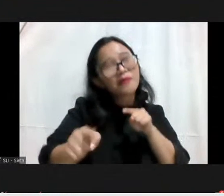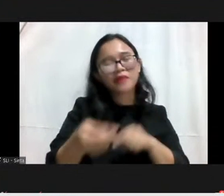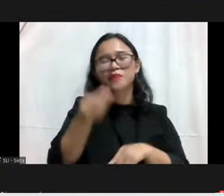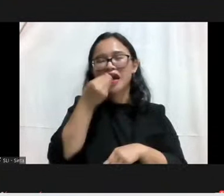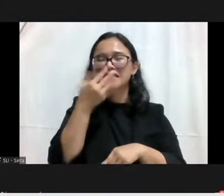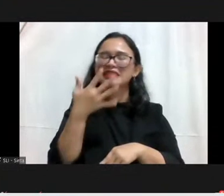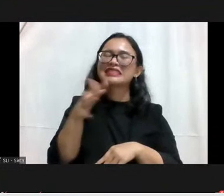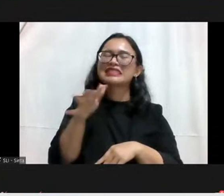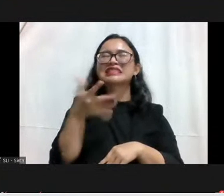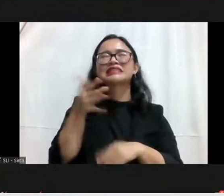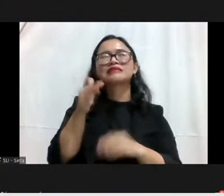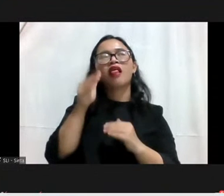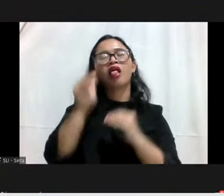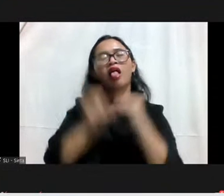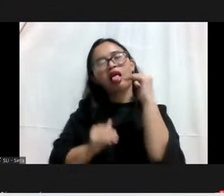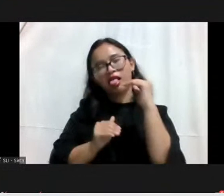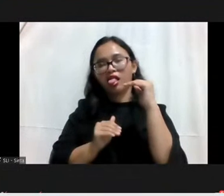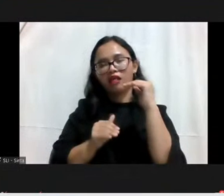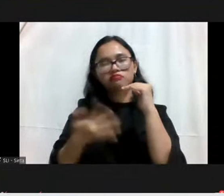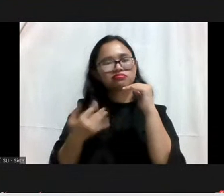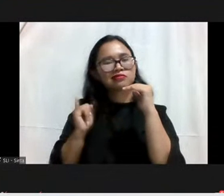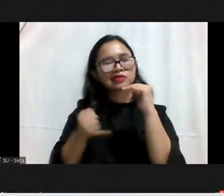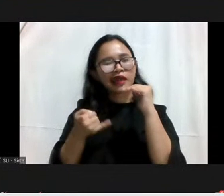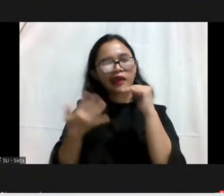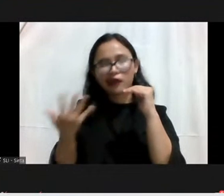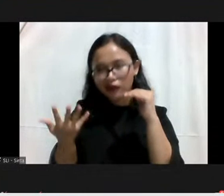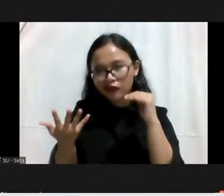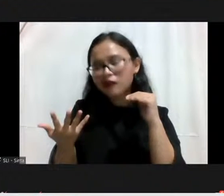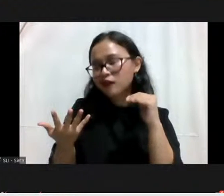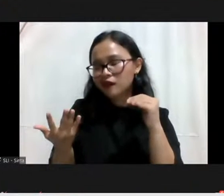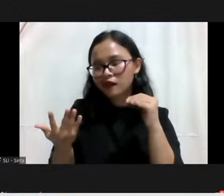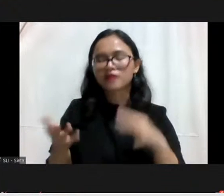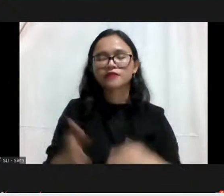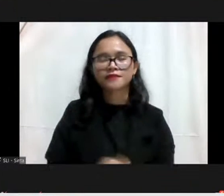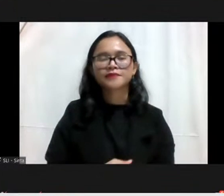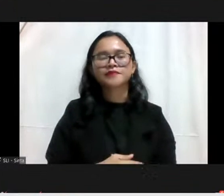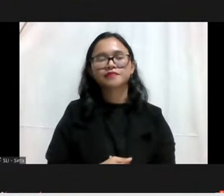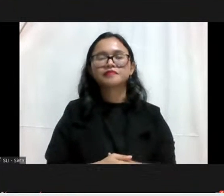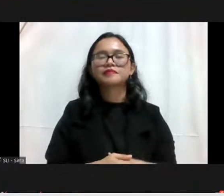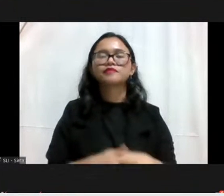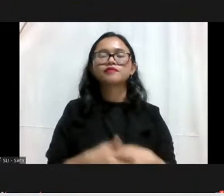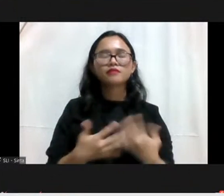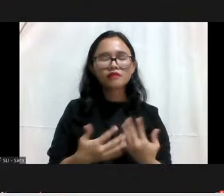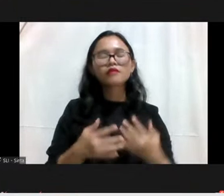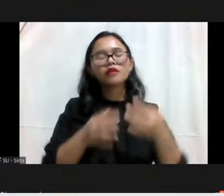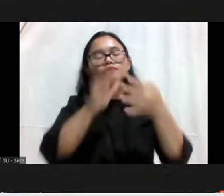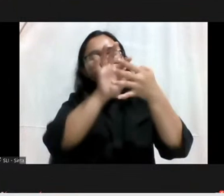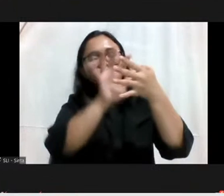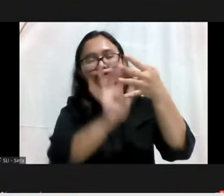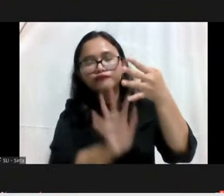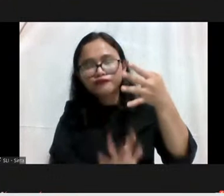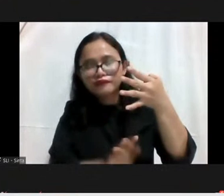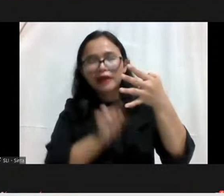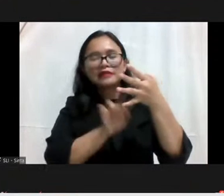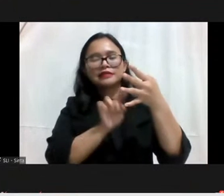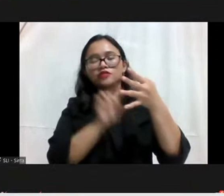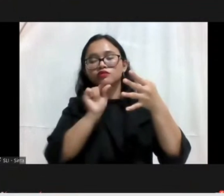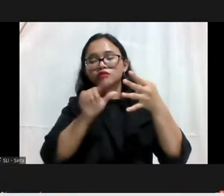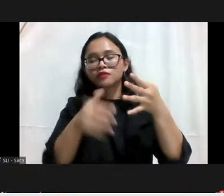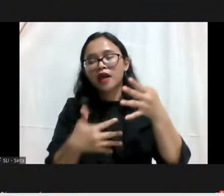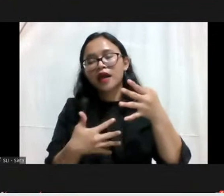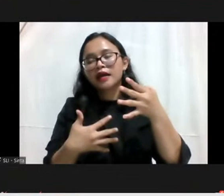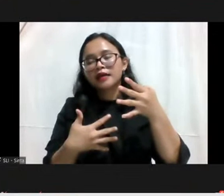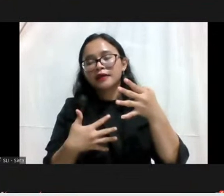beras yang kualitasnya kurang baik nah ini beberapa aspek dalam upaya untuk pemenuhan ee